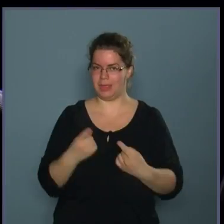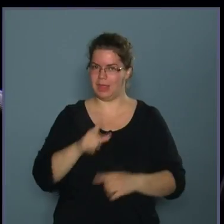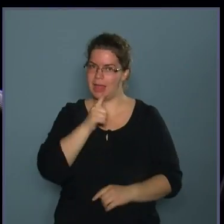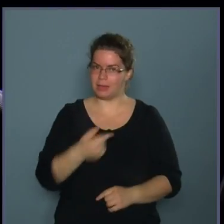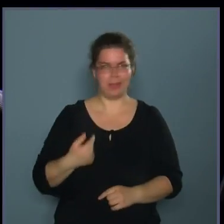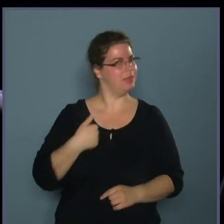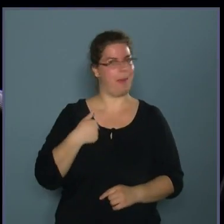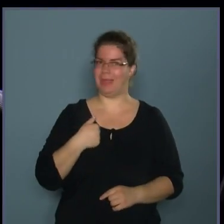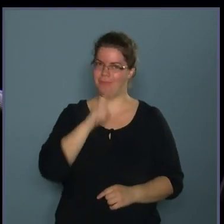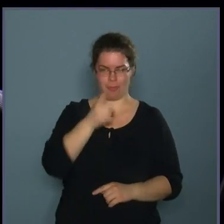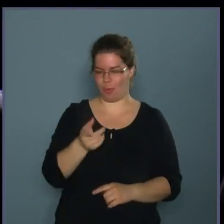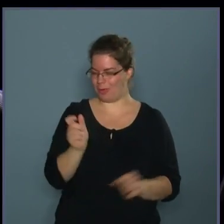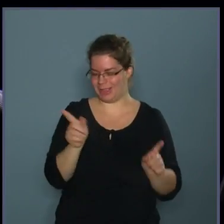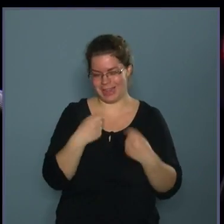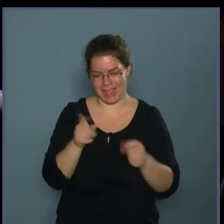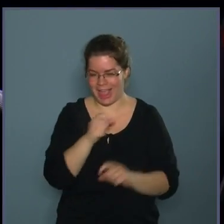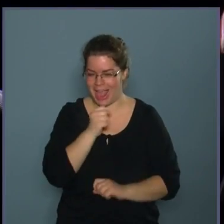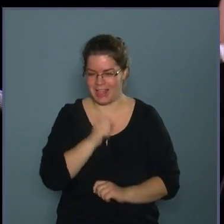fogok énekelni.